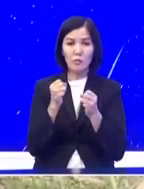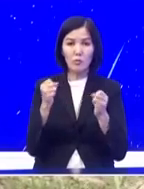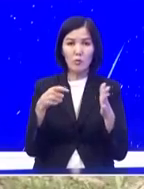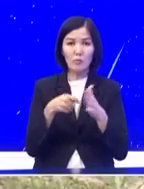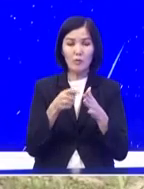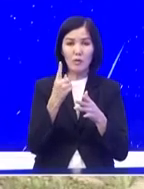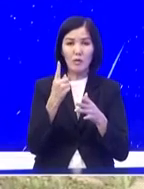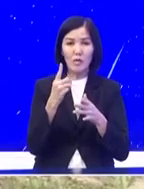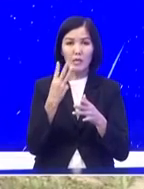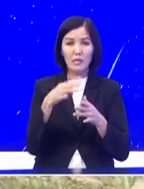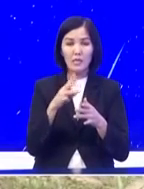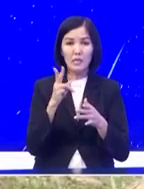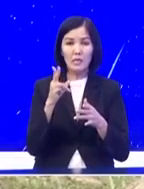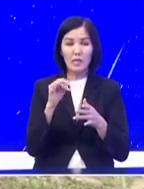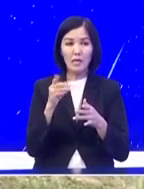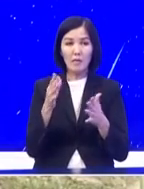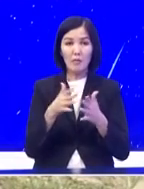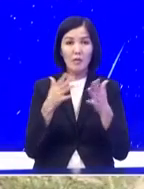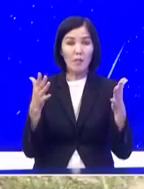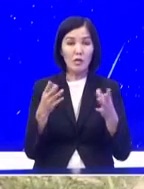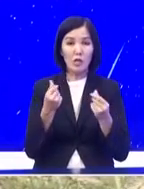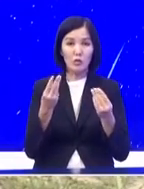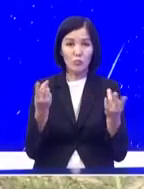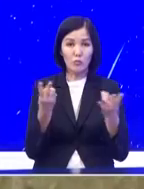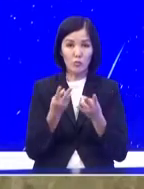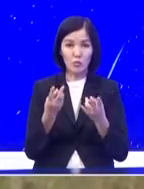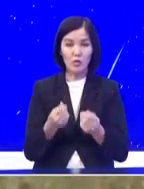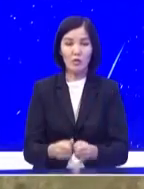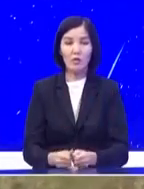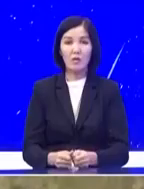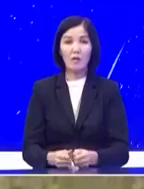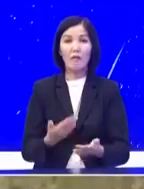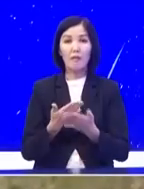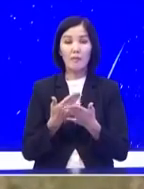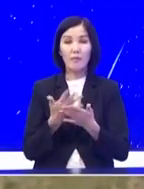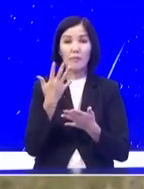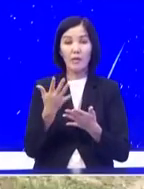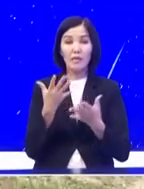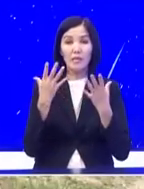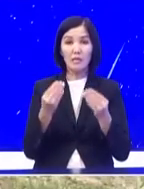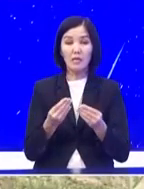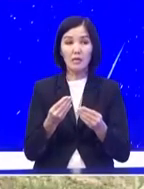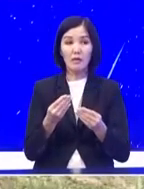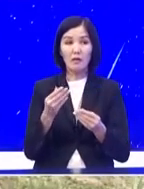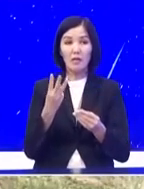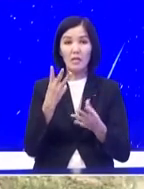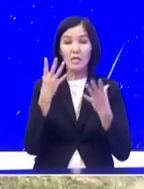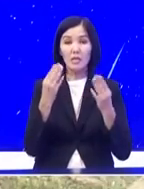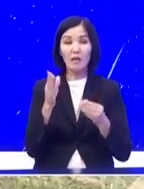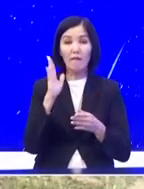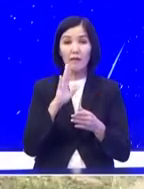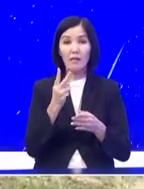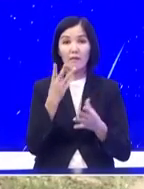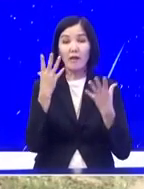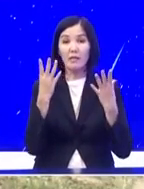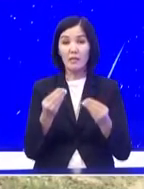одну голову, если считать, это приличное сено понадобится, правильно же? Если нам на 5 дней воду дадут, 3 дня вода только до нас доходит, за 2